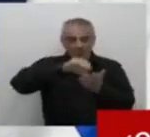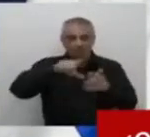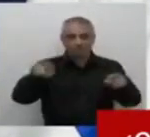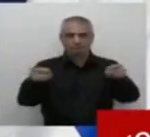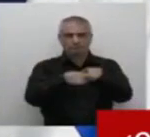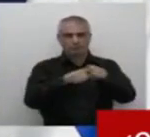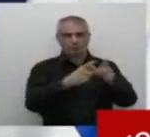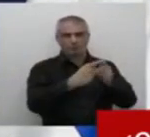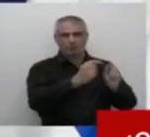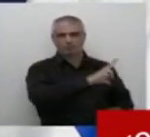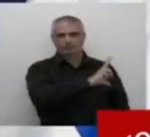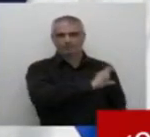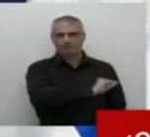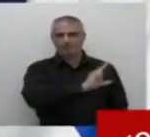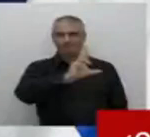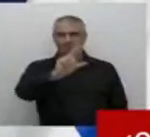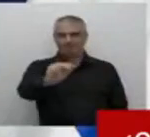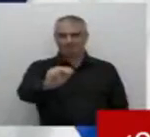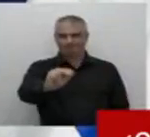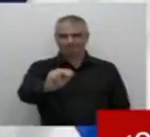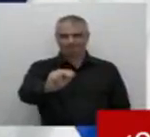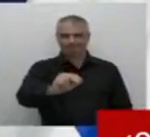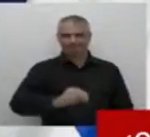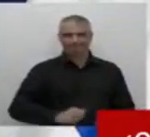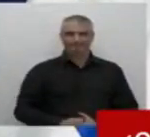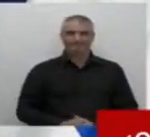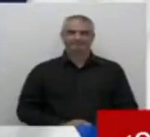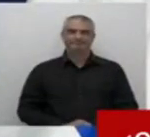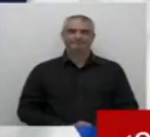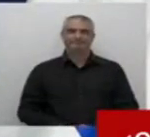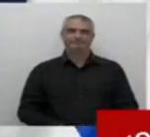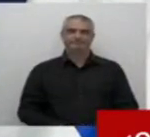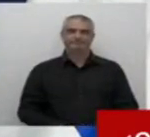خطا فمصير بيروت سيكون كمصير